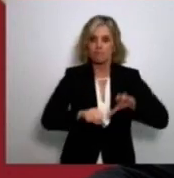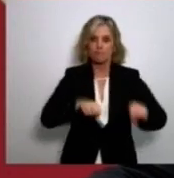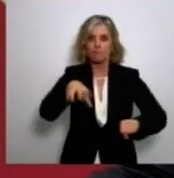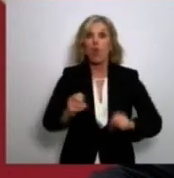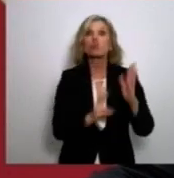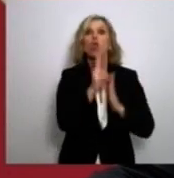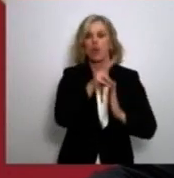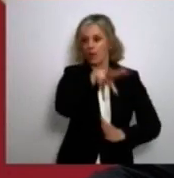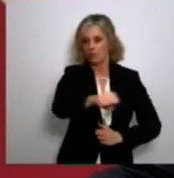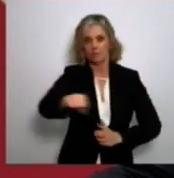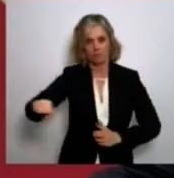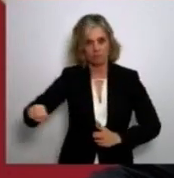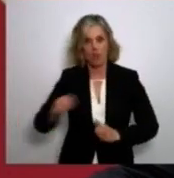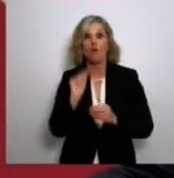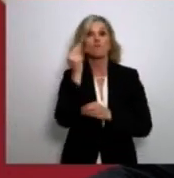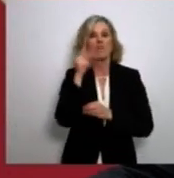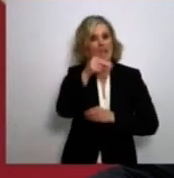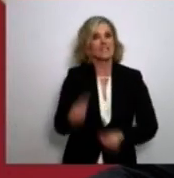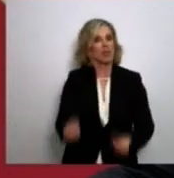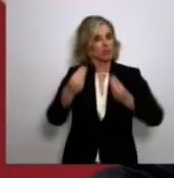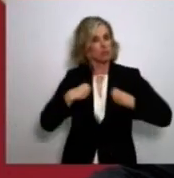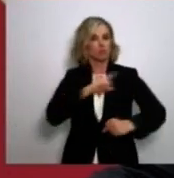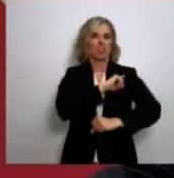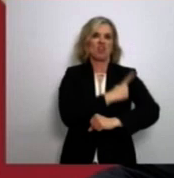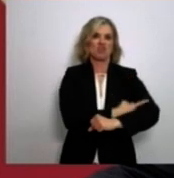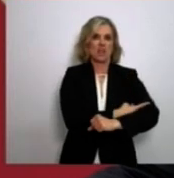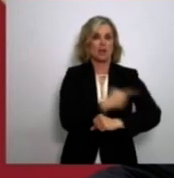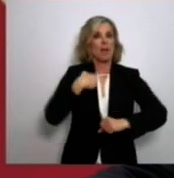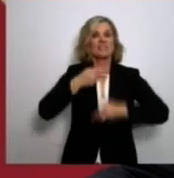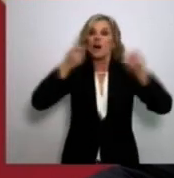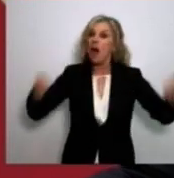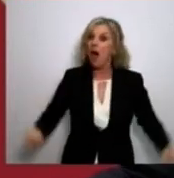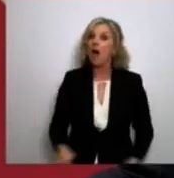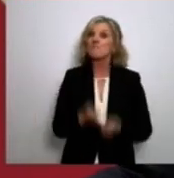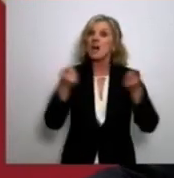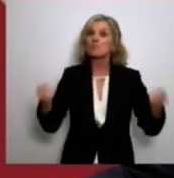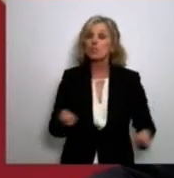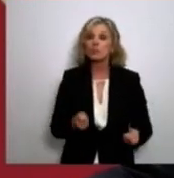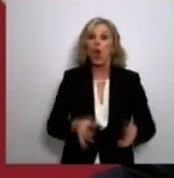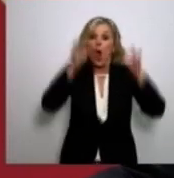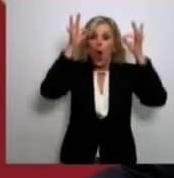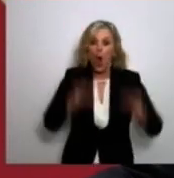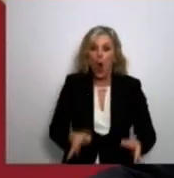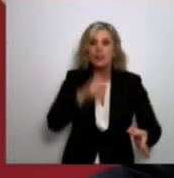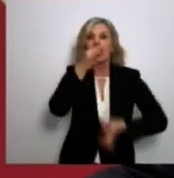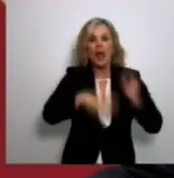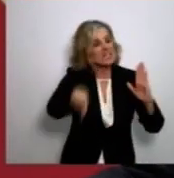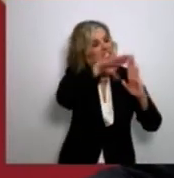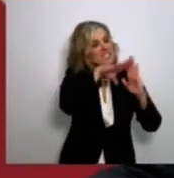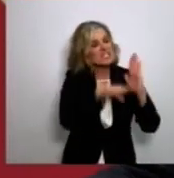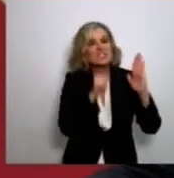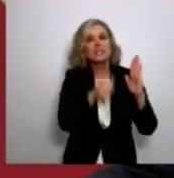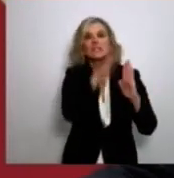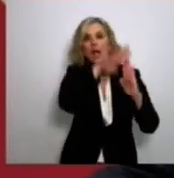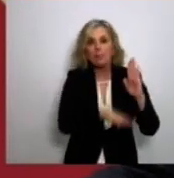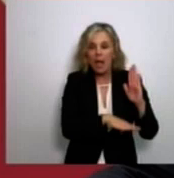Χρειαζόμαστε τη δύναμη που θα μας δώσετε για να εφαρμόσουμε κάθε λέξη του συντάγματος. Και στη